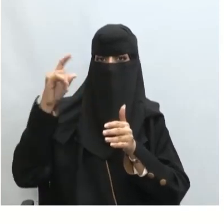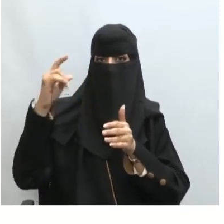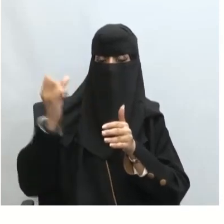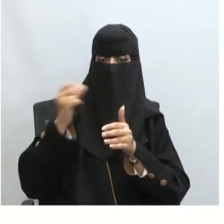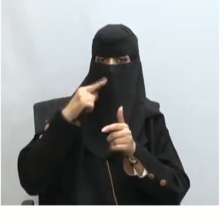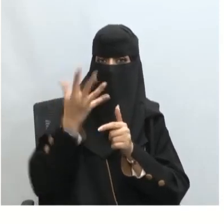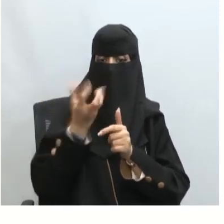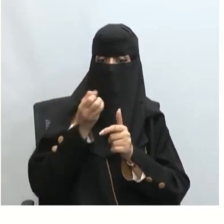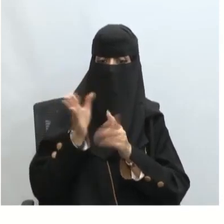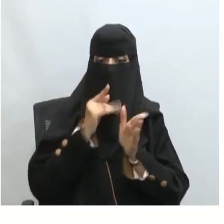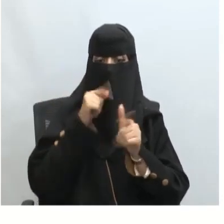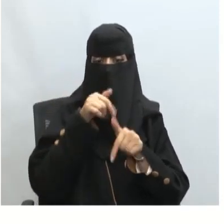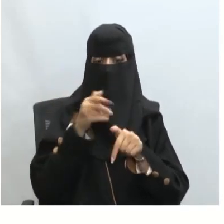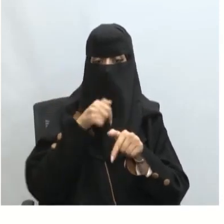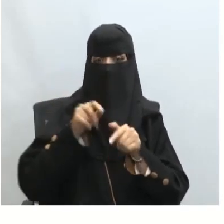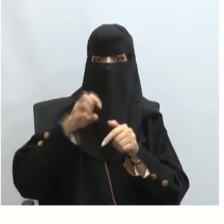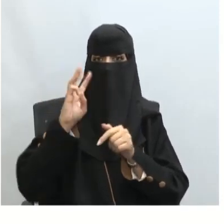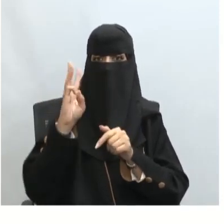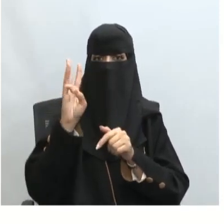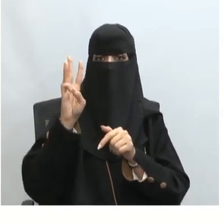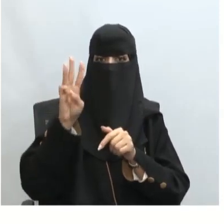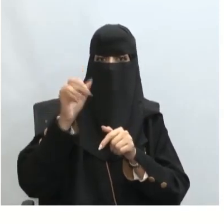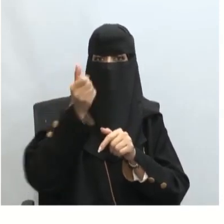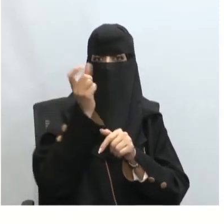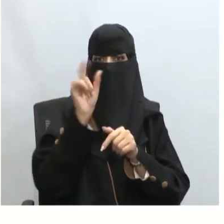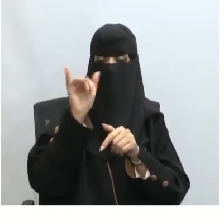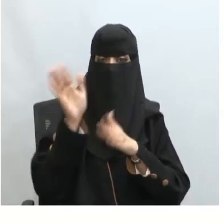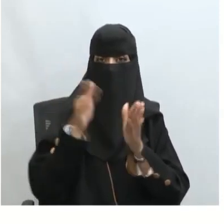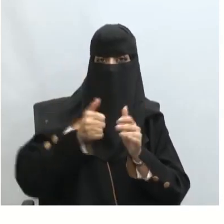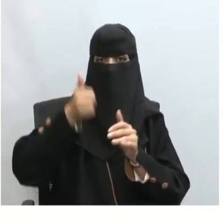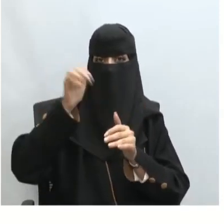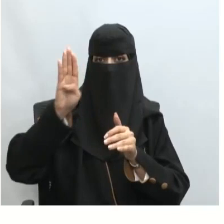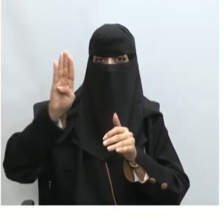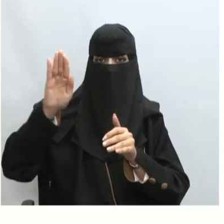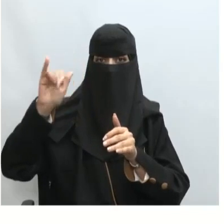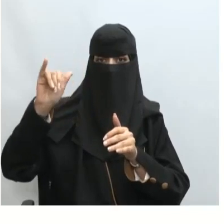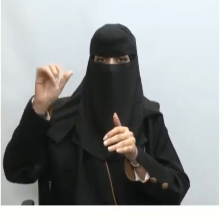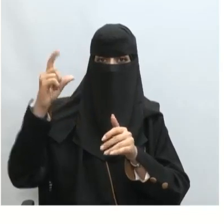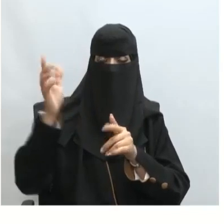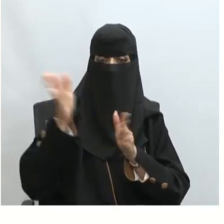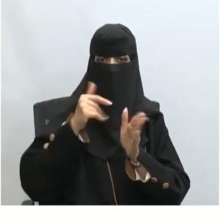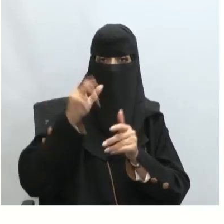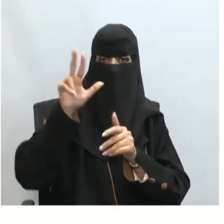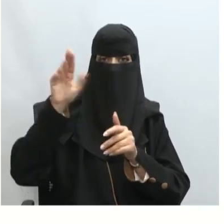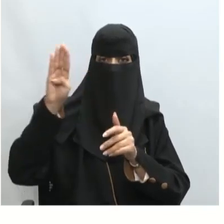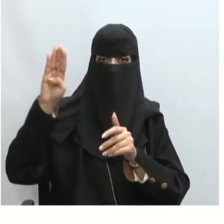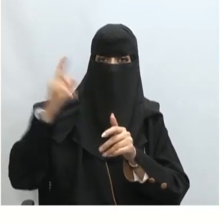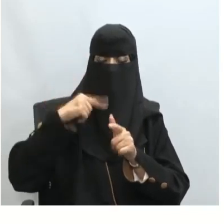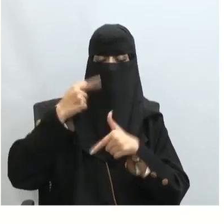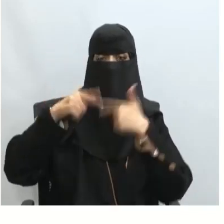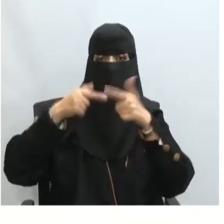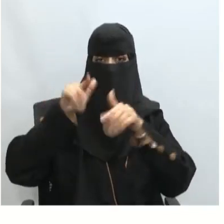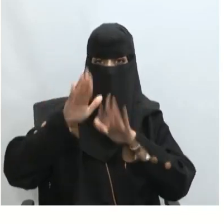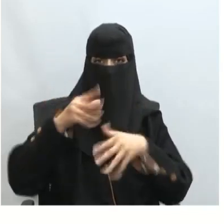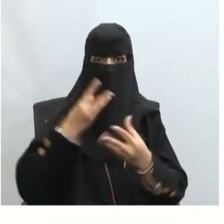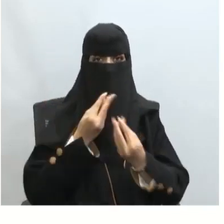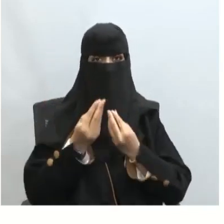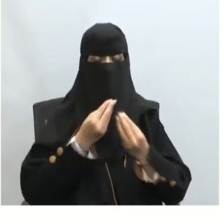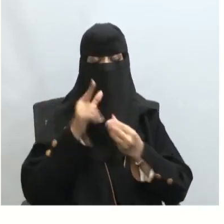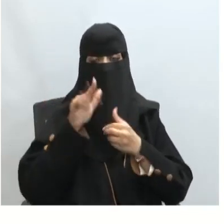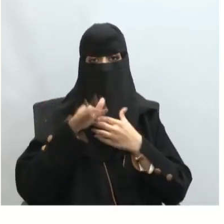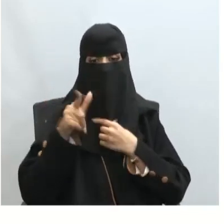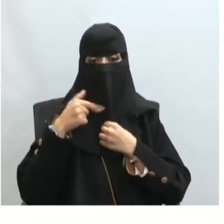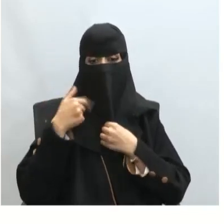ماذا سيعطيني سيعطيني ثاني اكسيد الكربون اذا بامكان الكحولات ان تستمر في التفاعلات